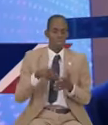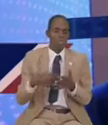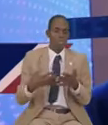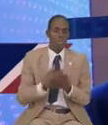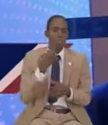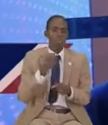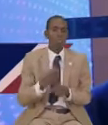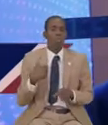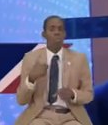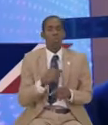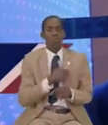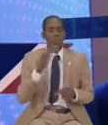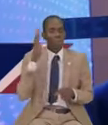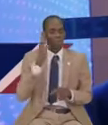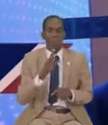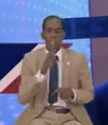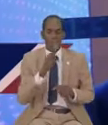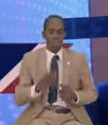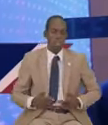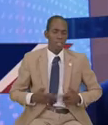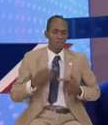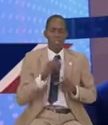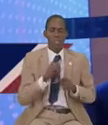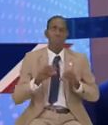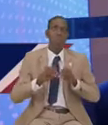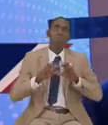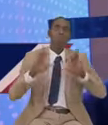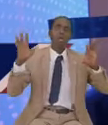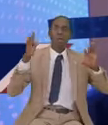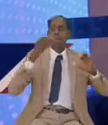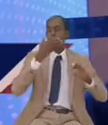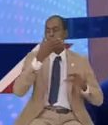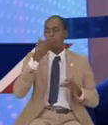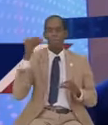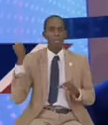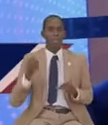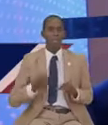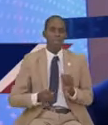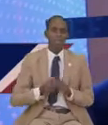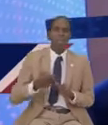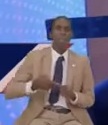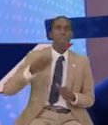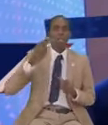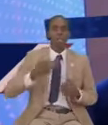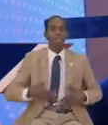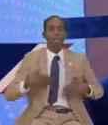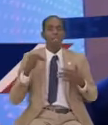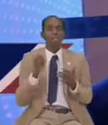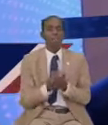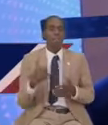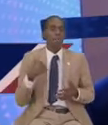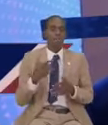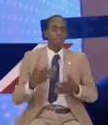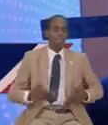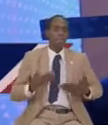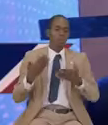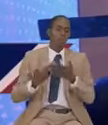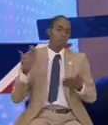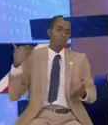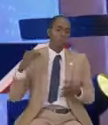que cette nouvelle année que nous mener une vie meilleure une vie plus élevée une vie plus simple au nom de Jésus